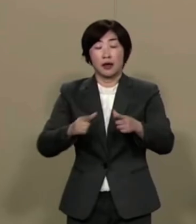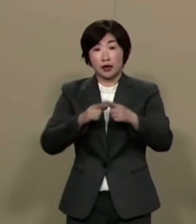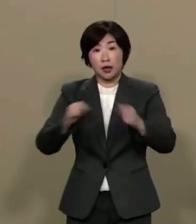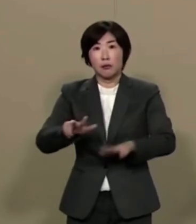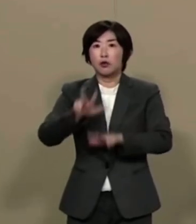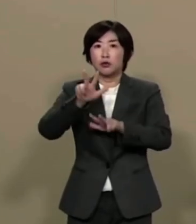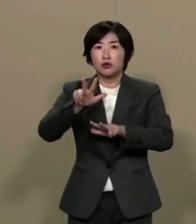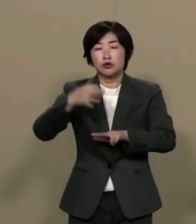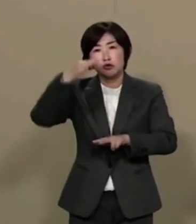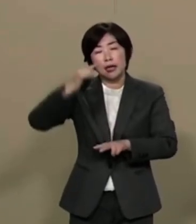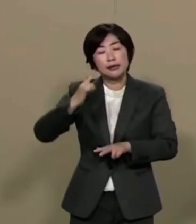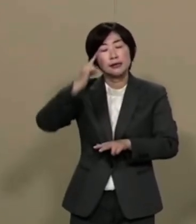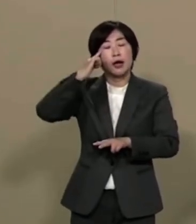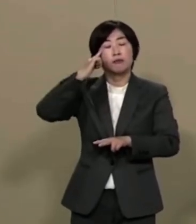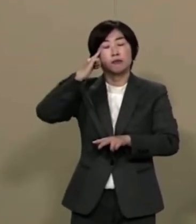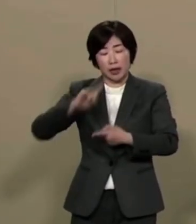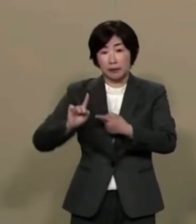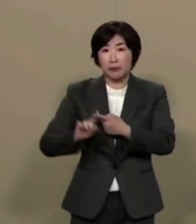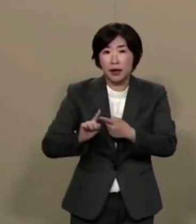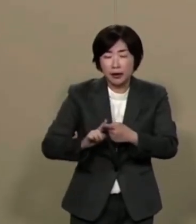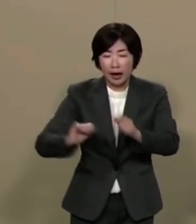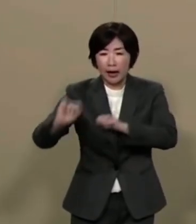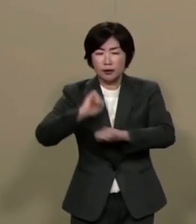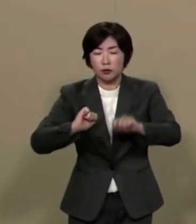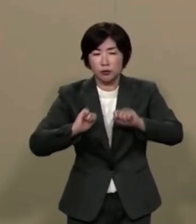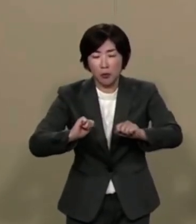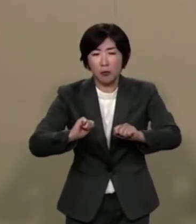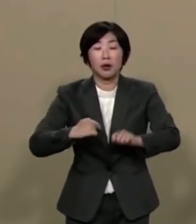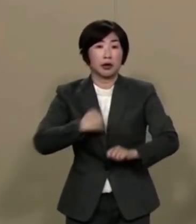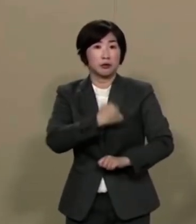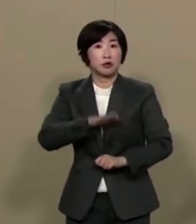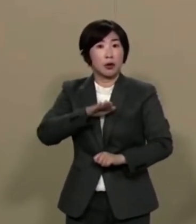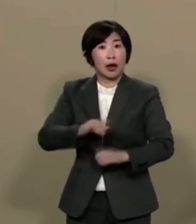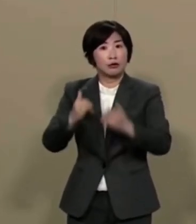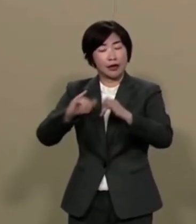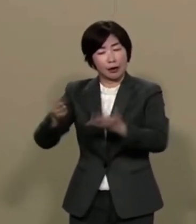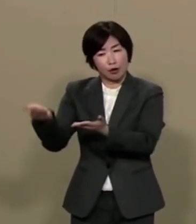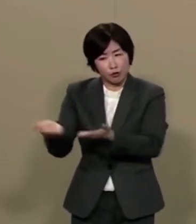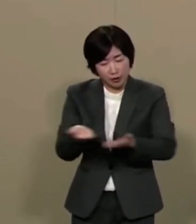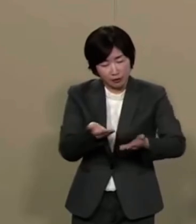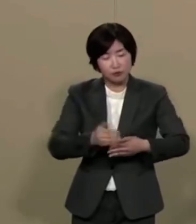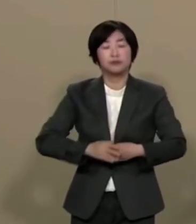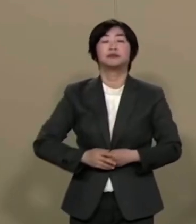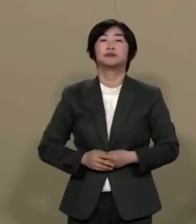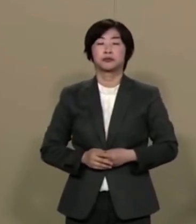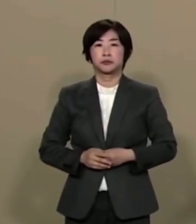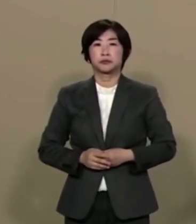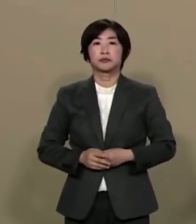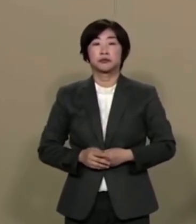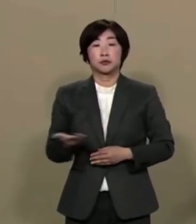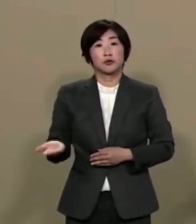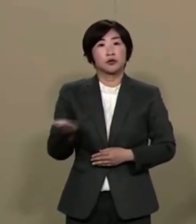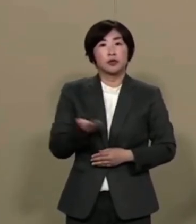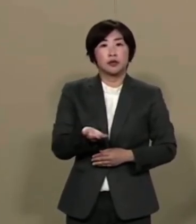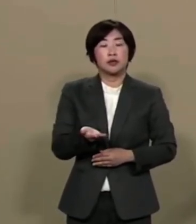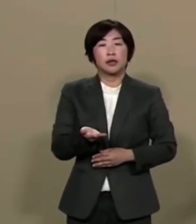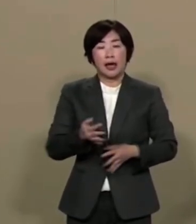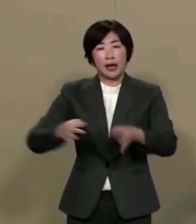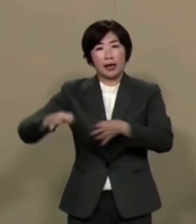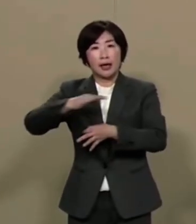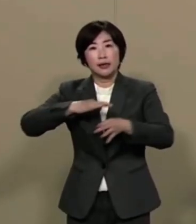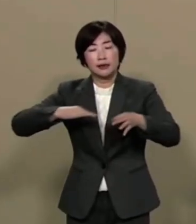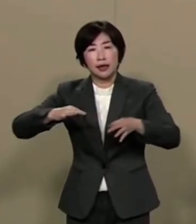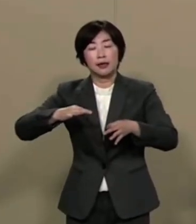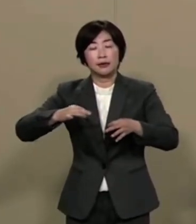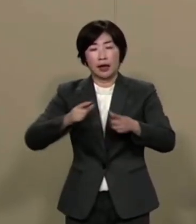ルール価値観こういうものに則って活躍をしようという外国人の方はウェルカムでございます次に経済